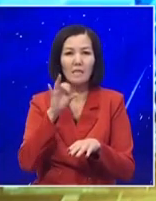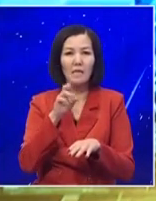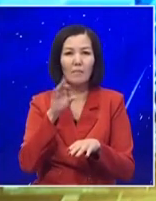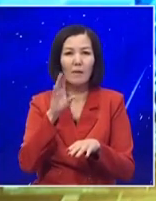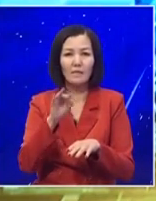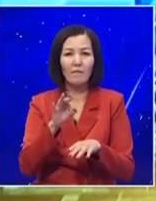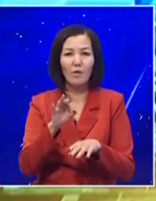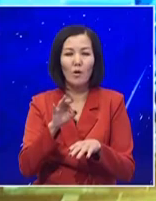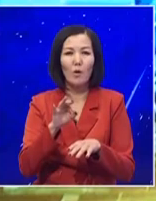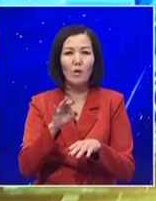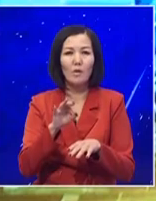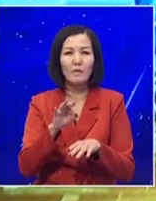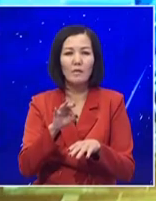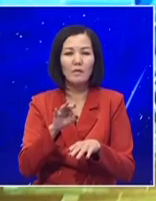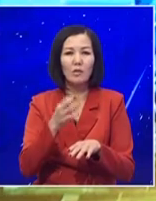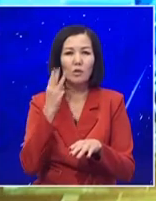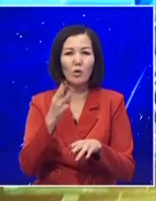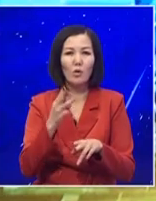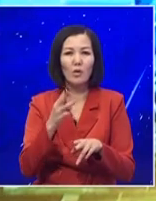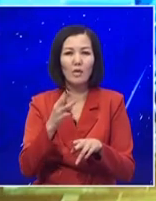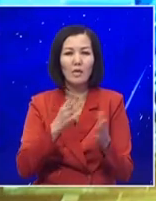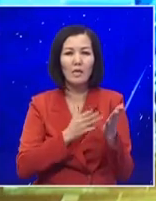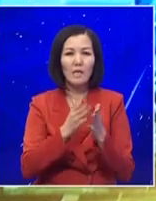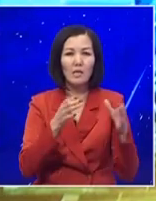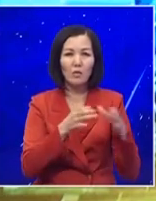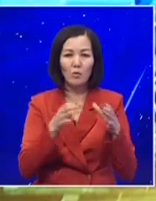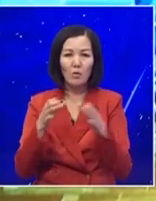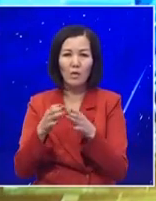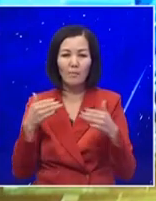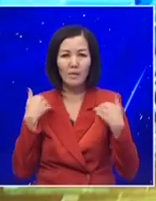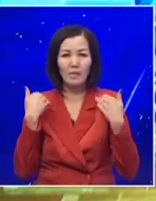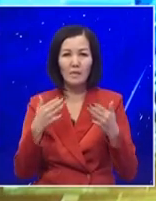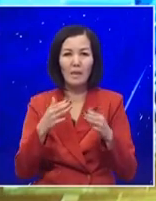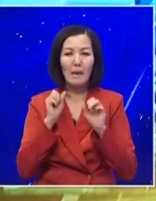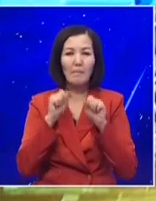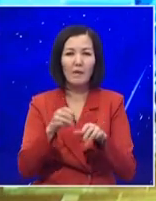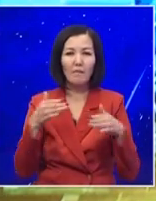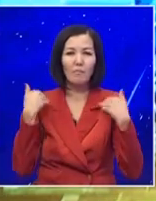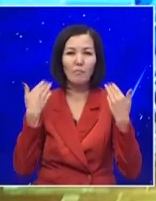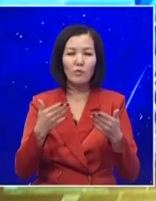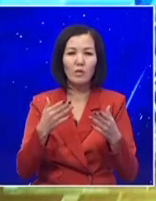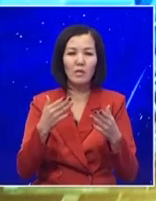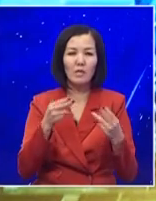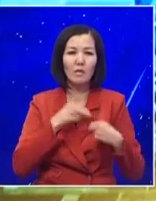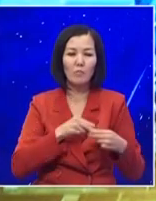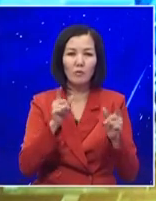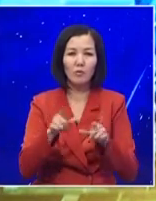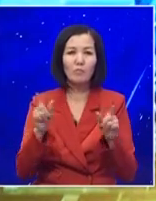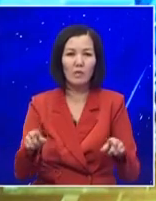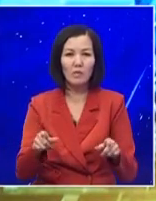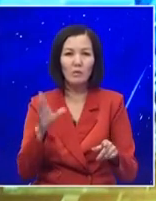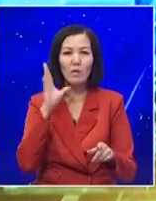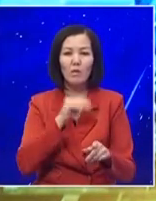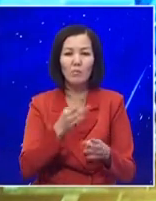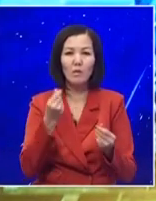Акмади Сарбасов. Он остановился на трех категориях претендентов. Право будет предоставляться работающим гражданам,